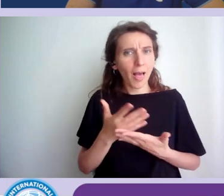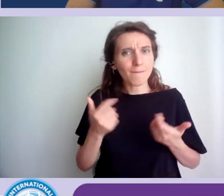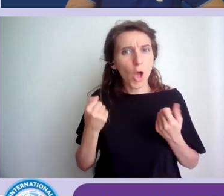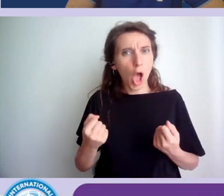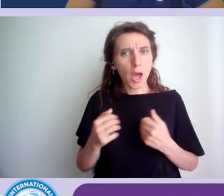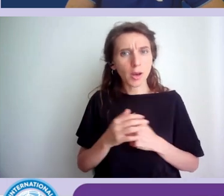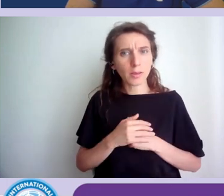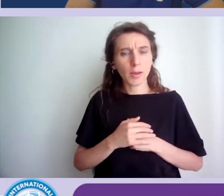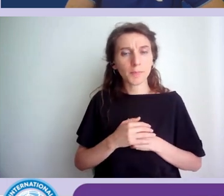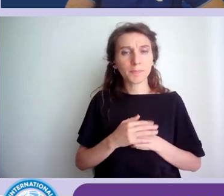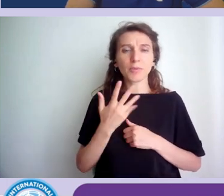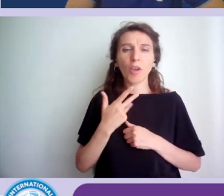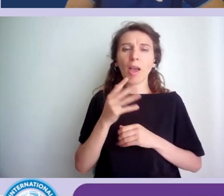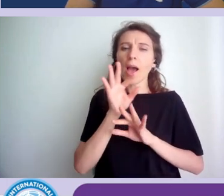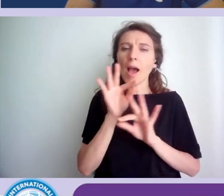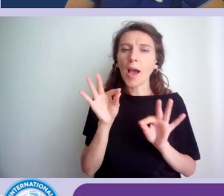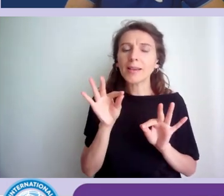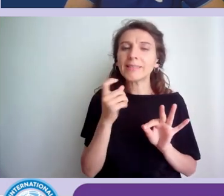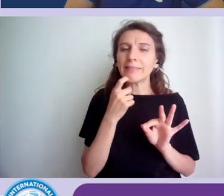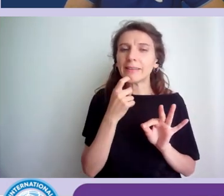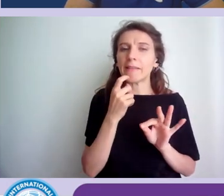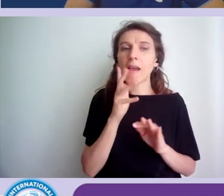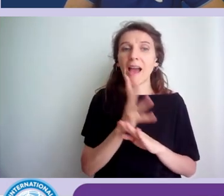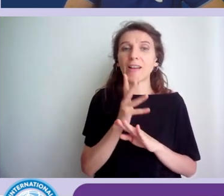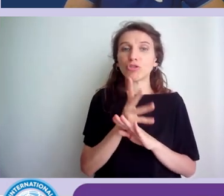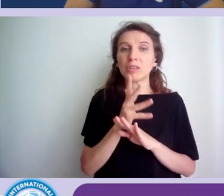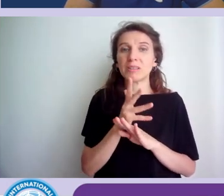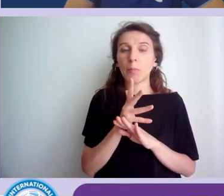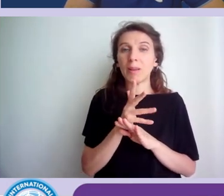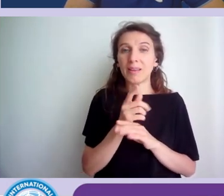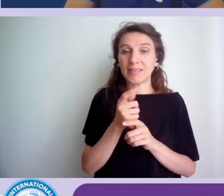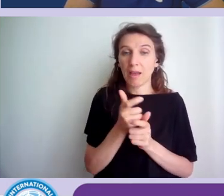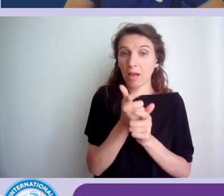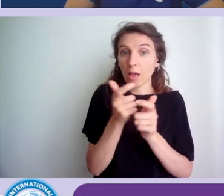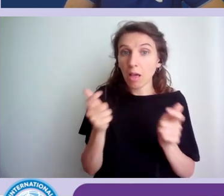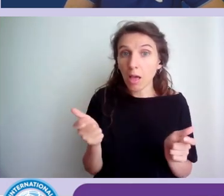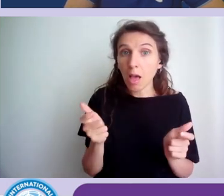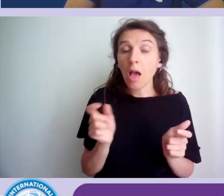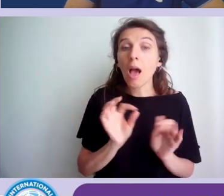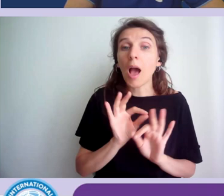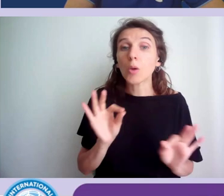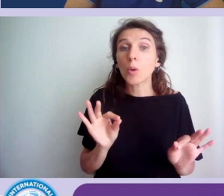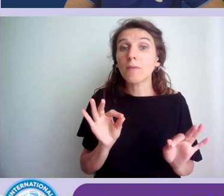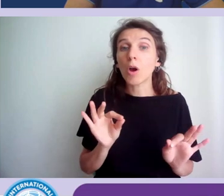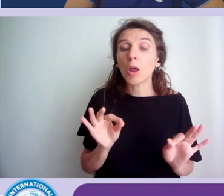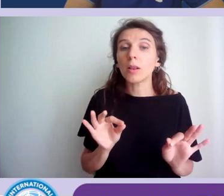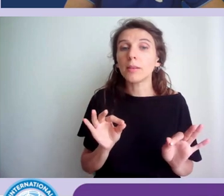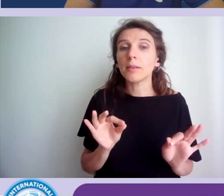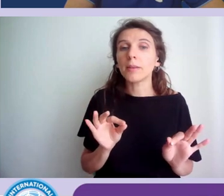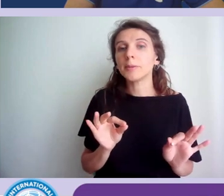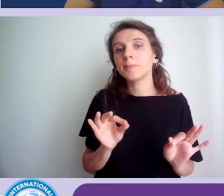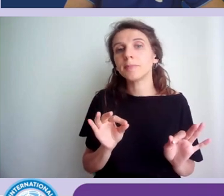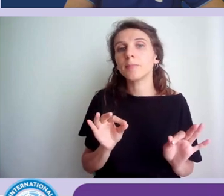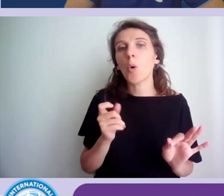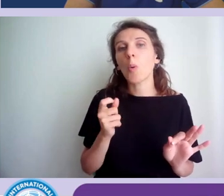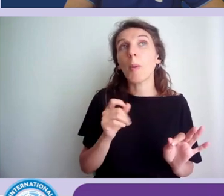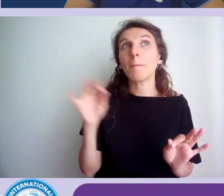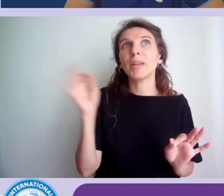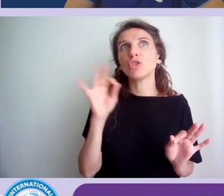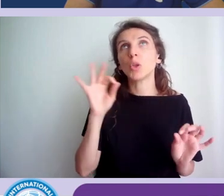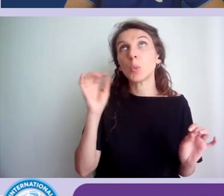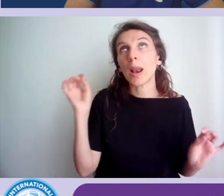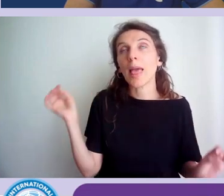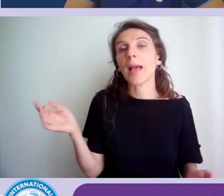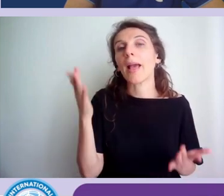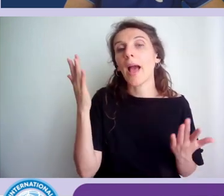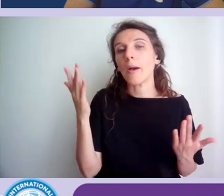diciamo chi coinvolge l'accessibilità qualche volta spariamo un po' delle percentuali un po'